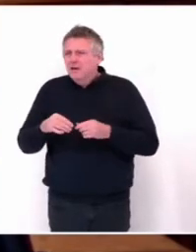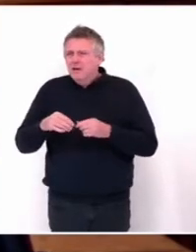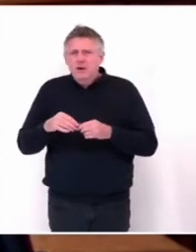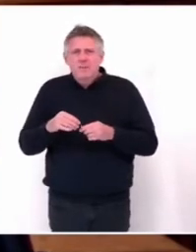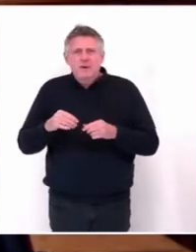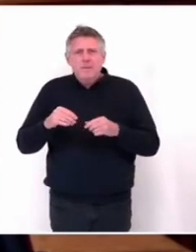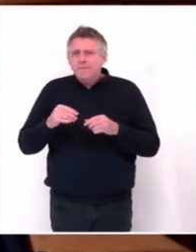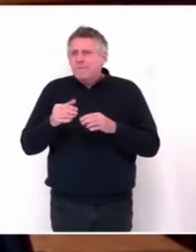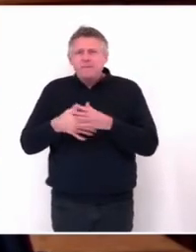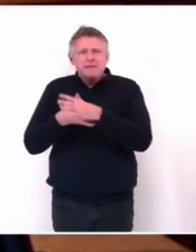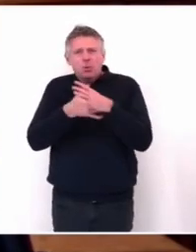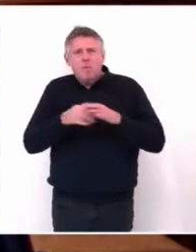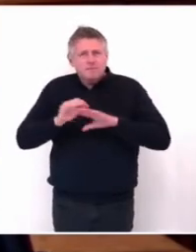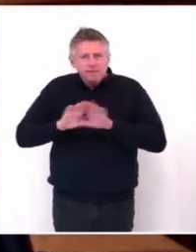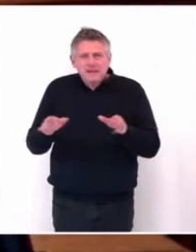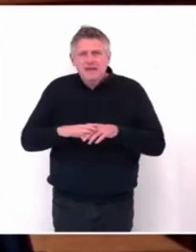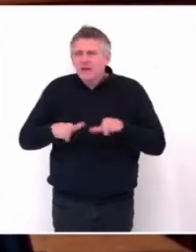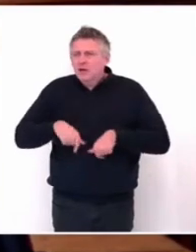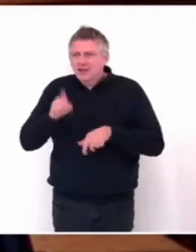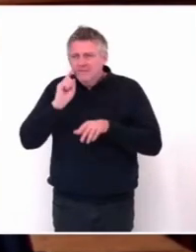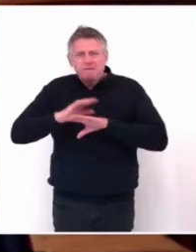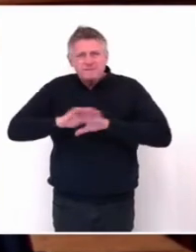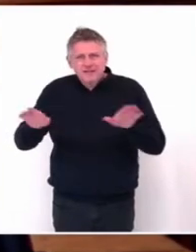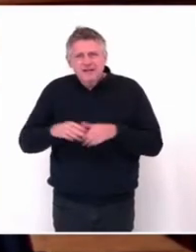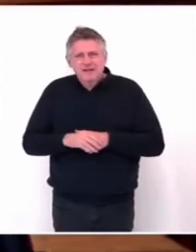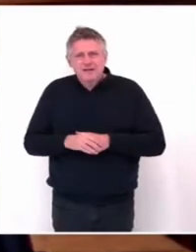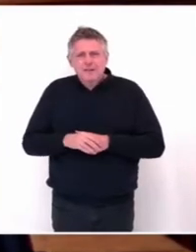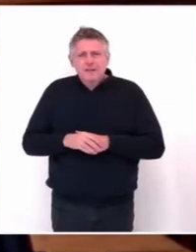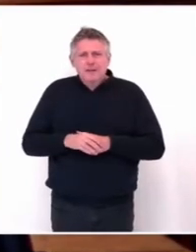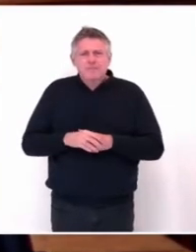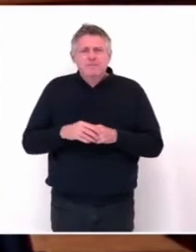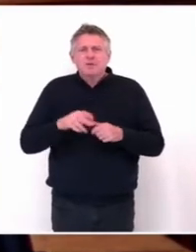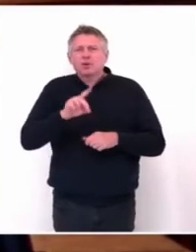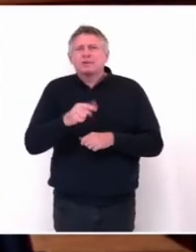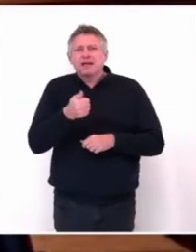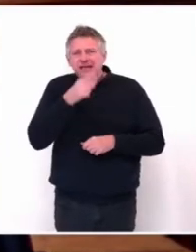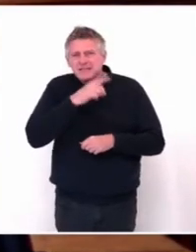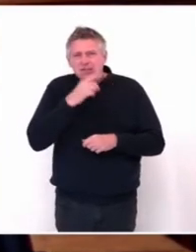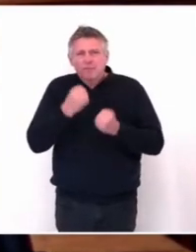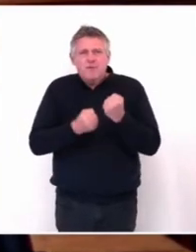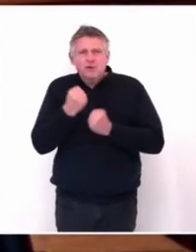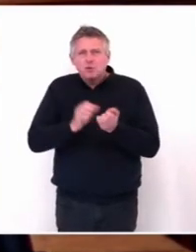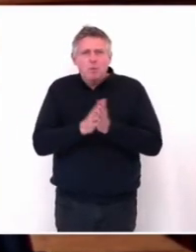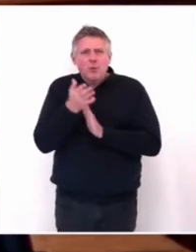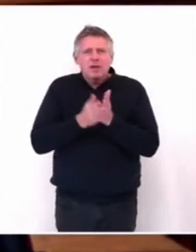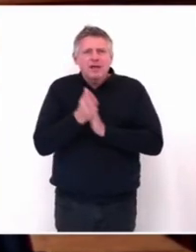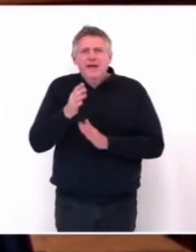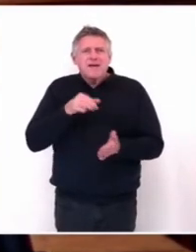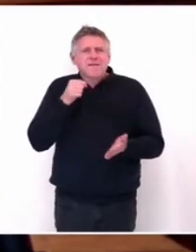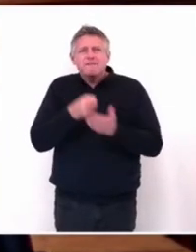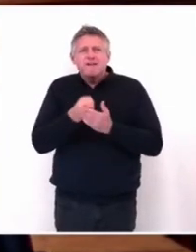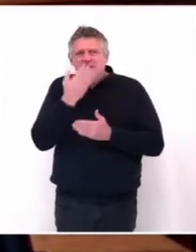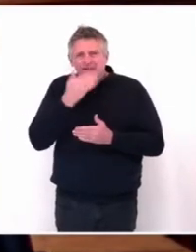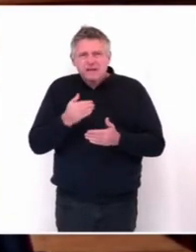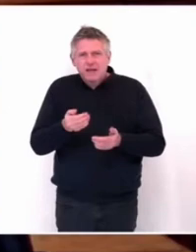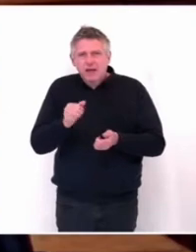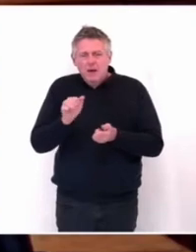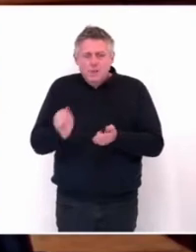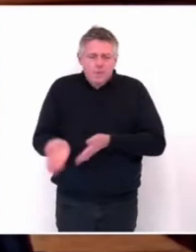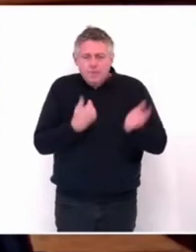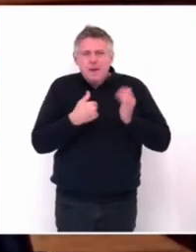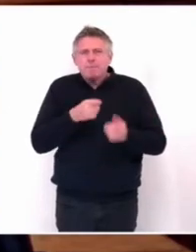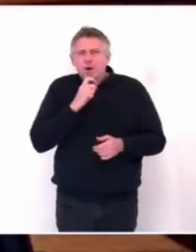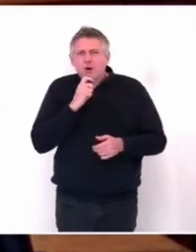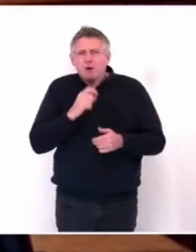ça marche pas, et qu'au bout du compte, même le nettoyage d'une voiture brûlée le 31 décembre, c'est toujours pas fait fin février, et que le centre social, on